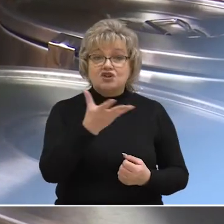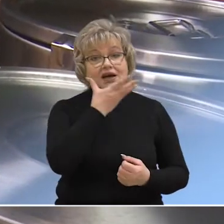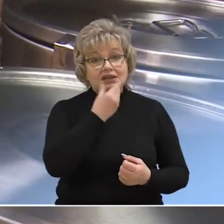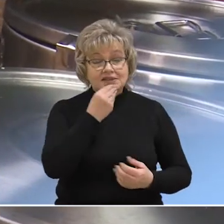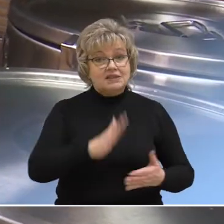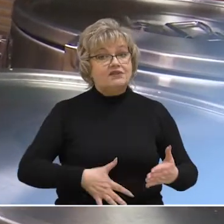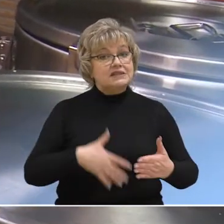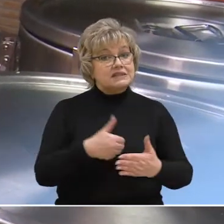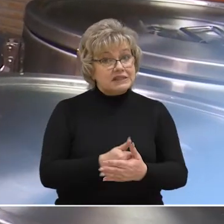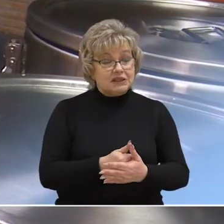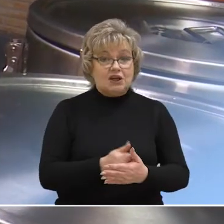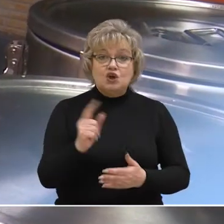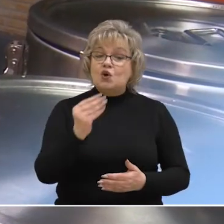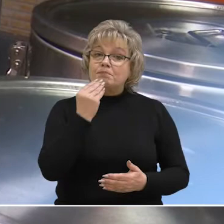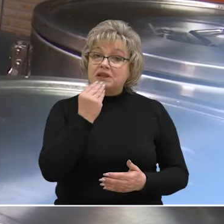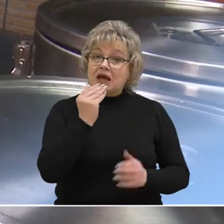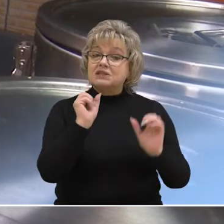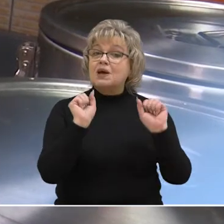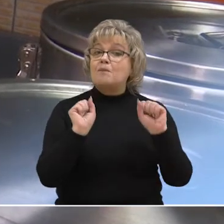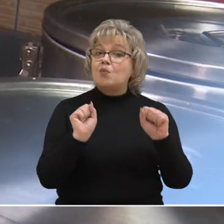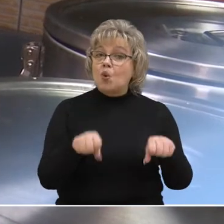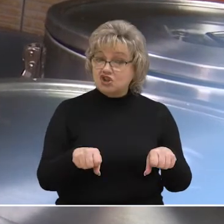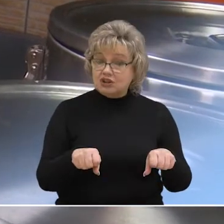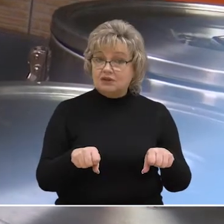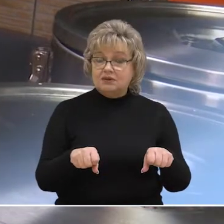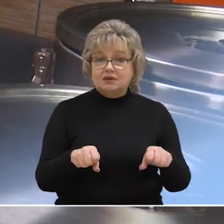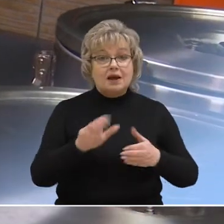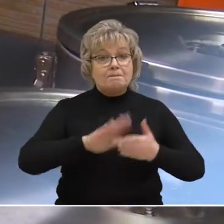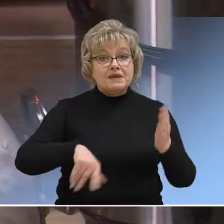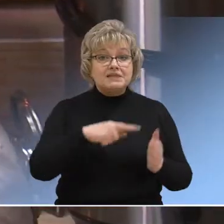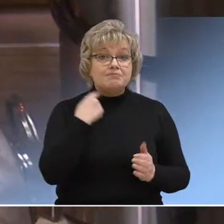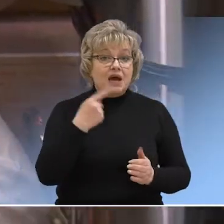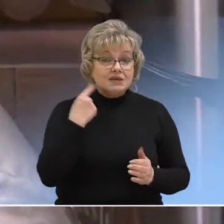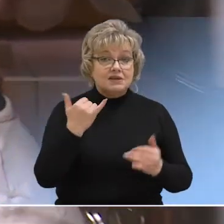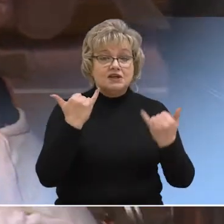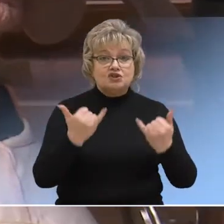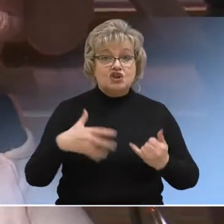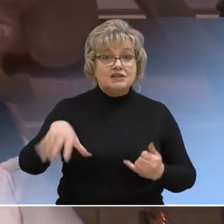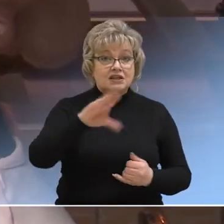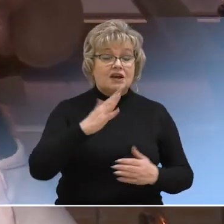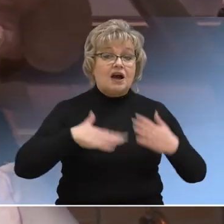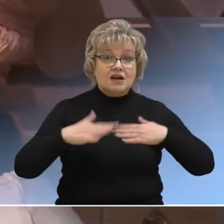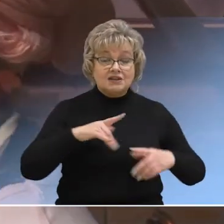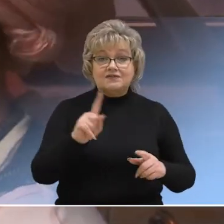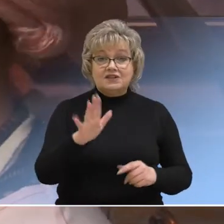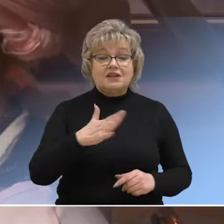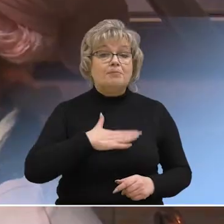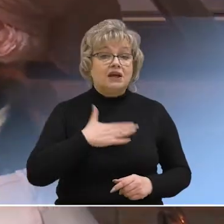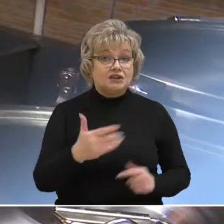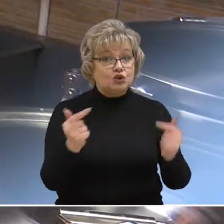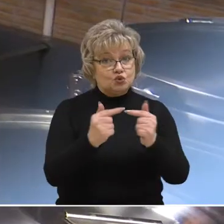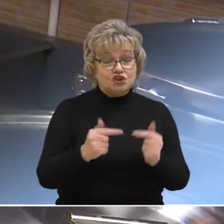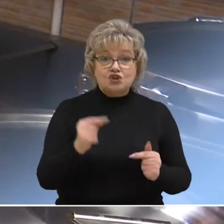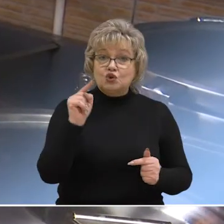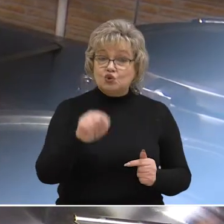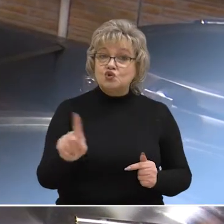красивая, сытная, и что питаться можно без мяса. Сейчас они очень рады, всегда благодарят нас и всегда уточняют то,